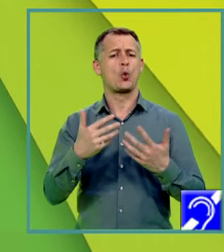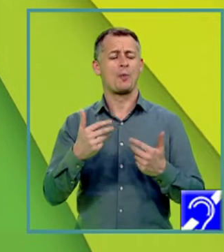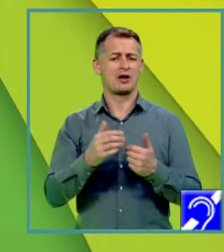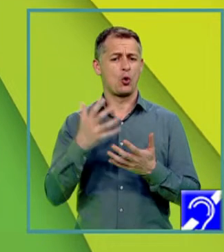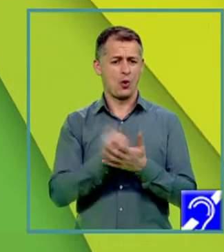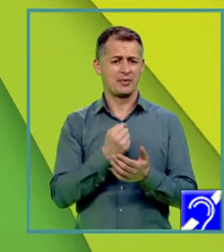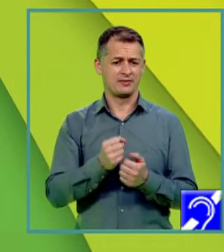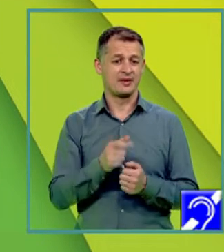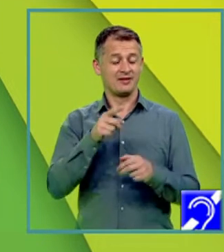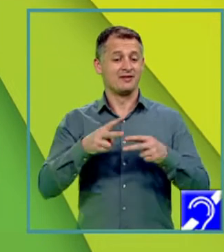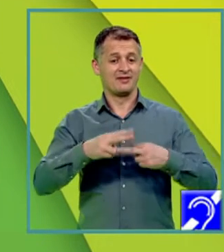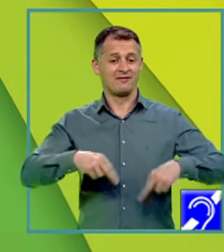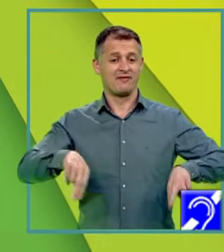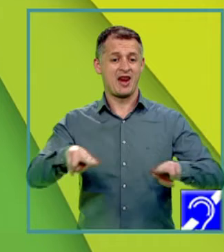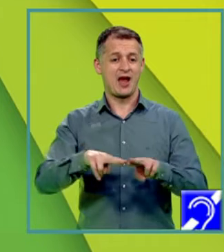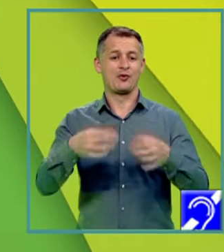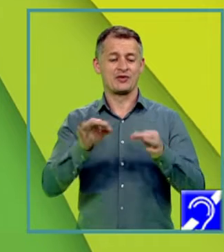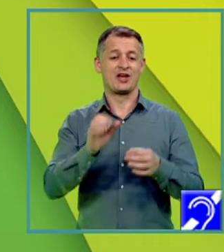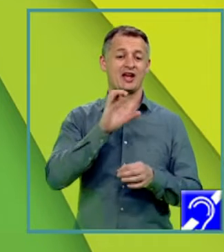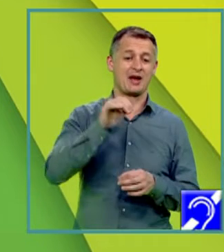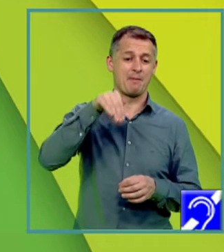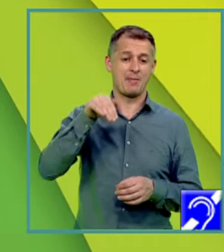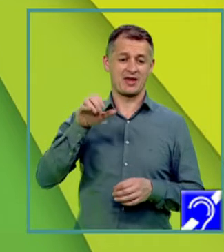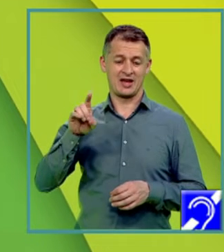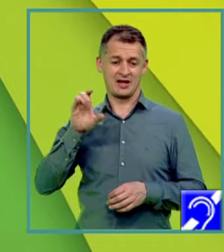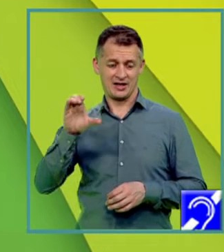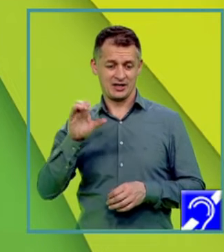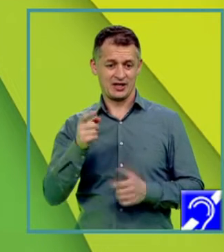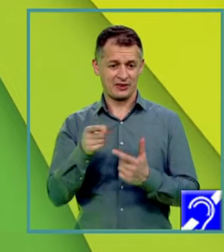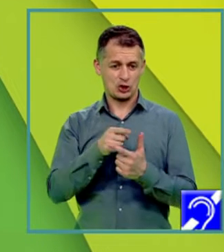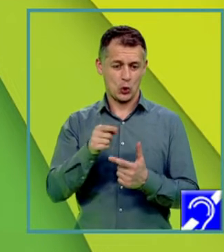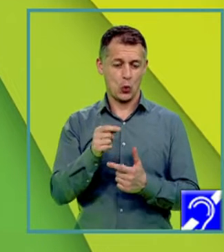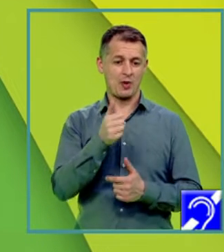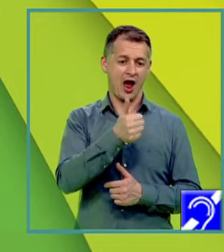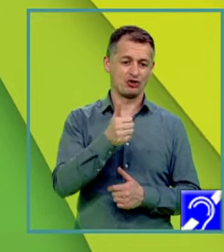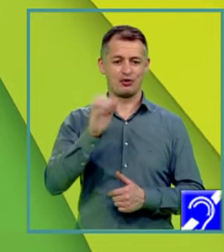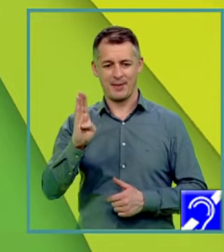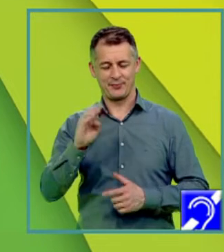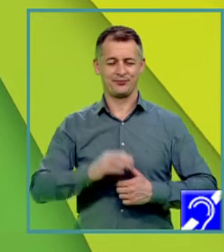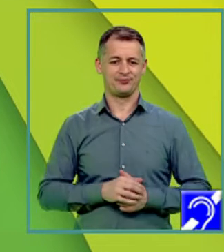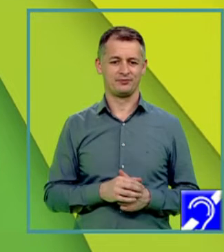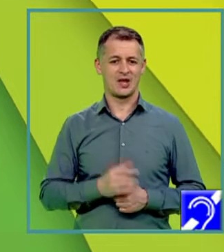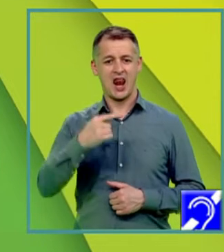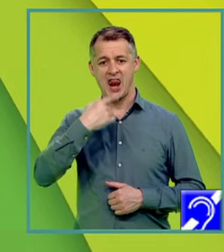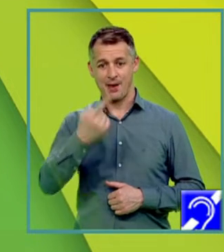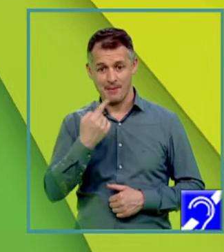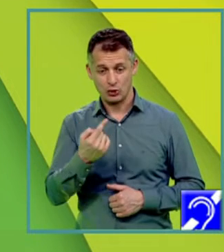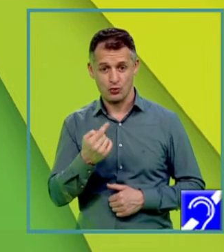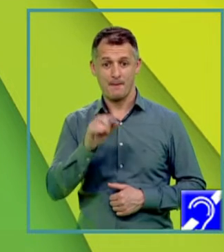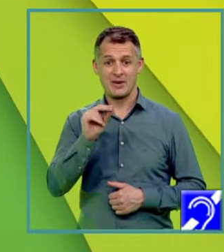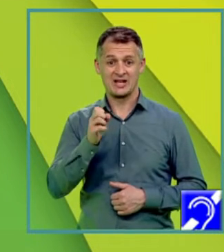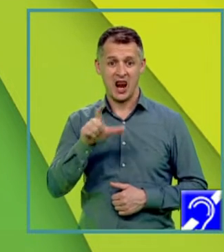și b Rezultatul va fi cmmdc dintre cele două numere a și b în limbajul Pascal